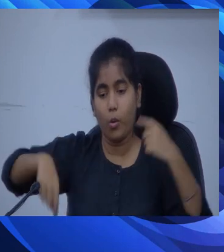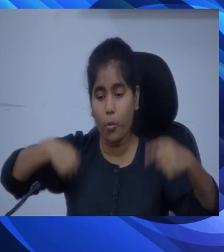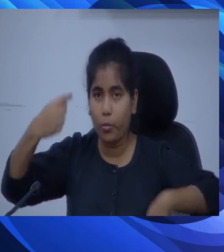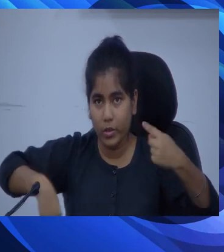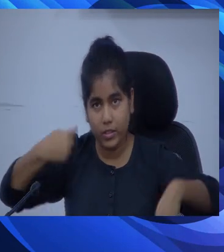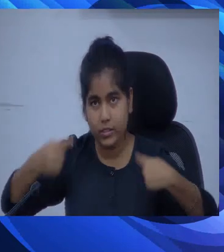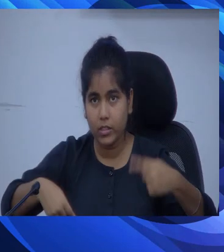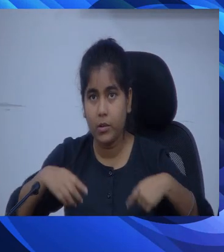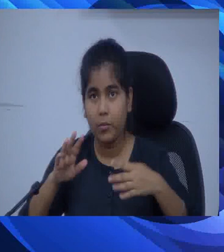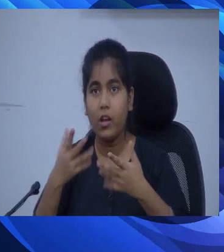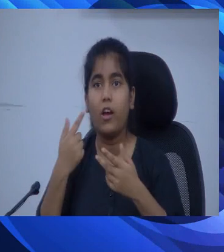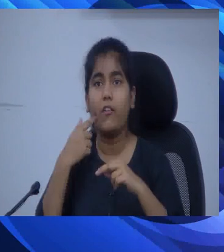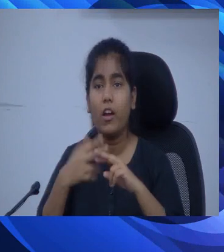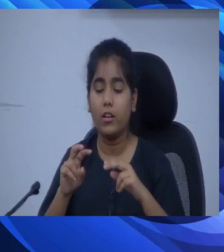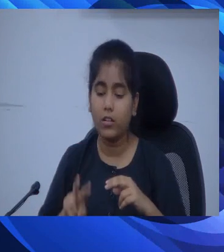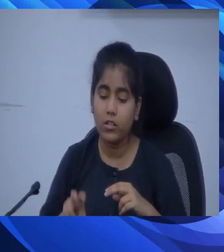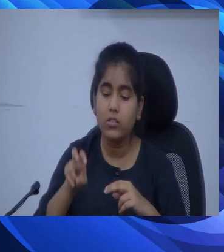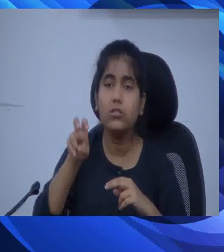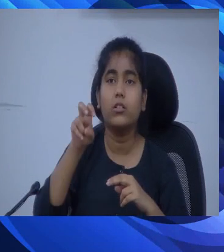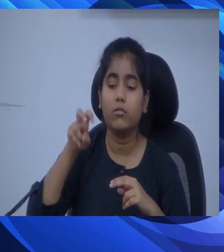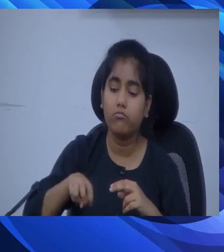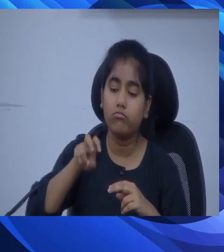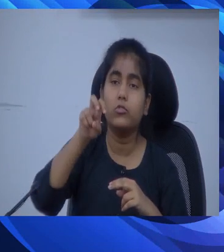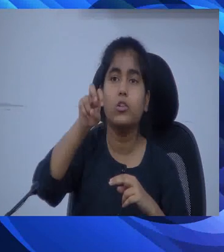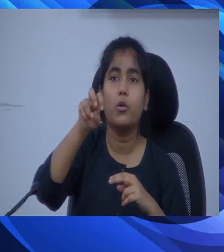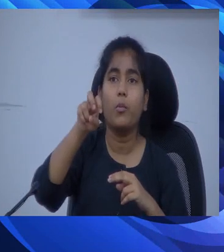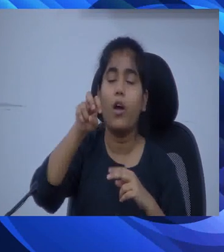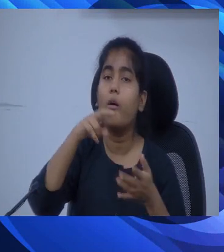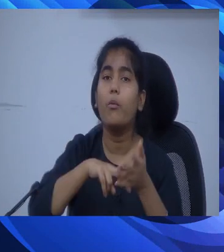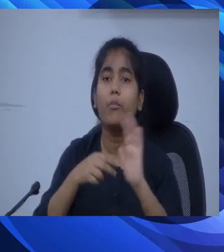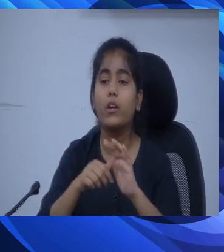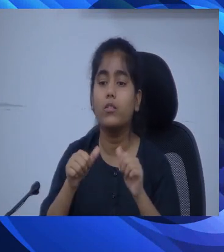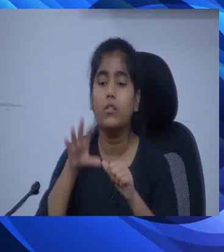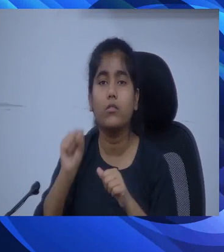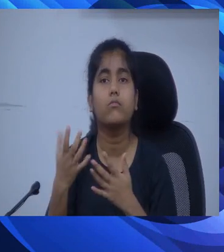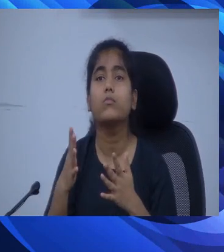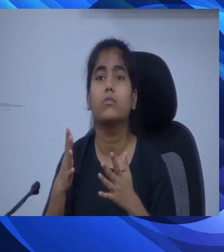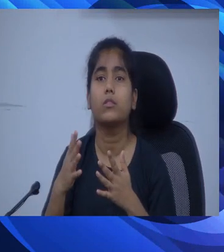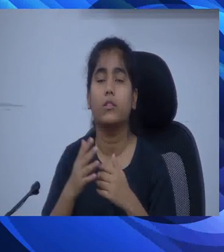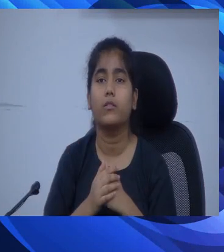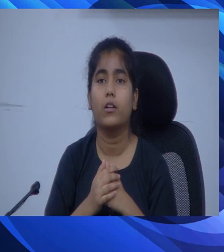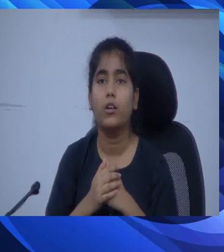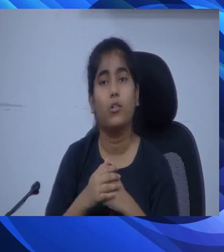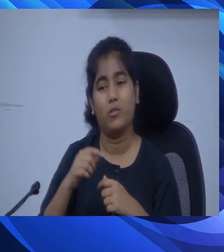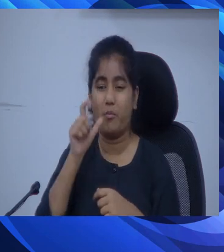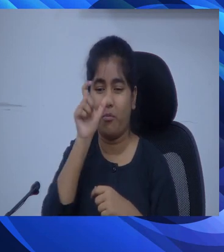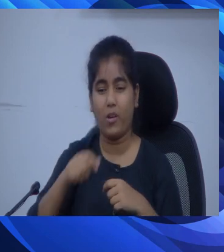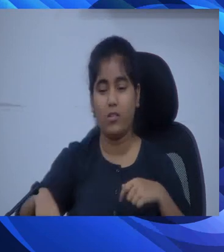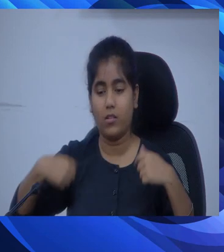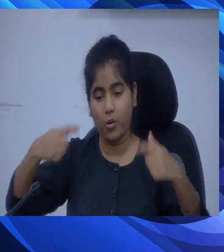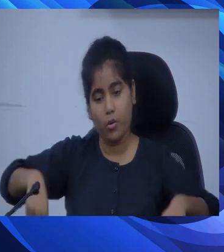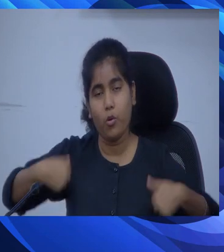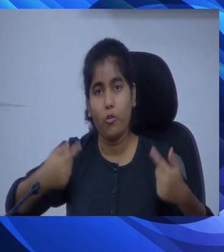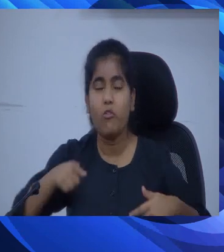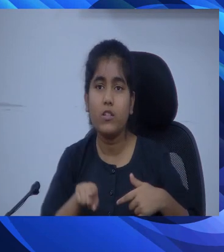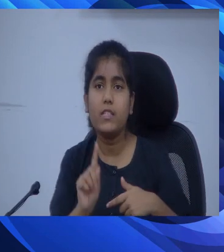आप अगर एक व्हीलचेयर के ऊपर हैं और आपके पास वहाँ एक भी स्टेयर्स आपने दे दी तो वो इनएक्सेसिबल एंट्रेंस हो गया। आप